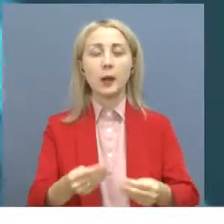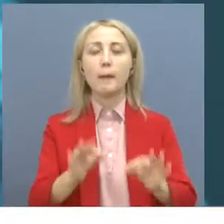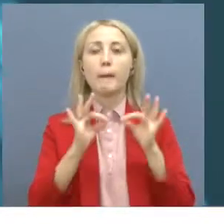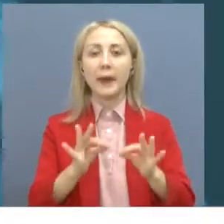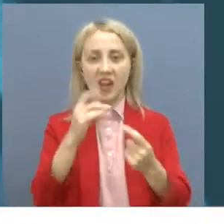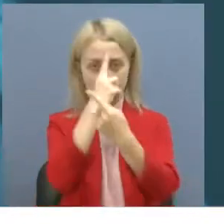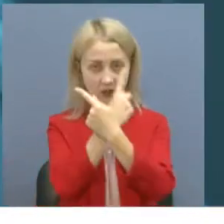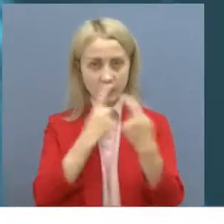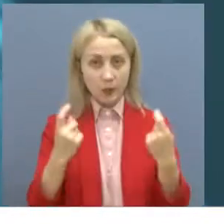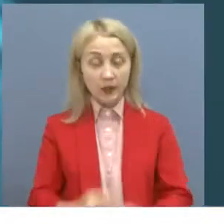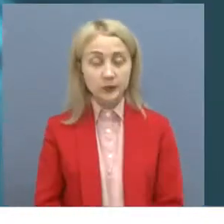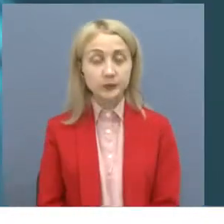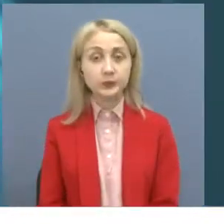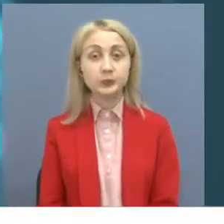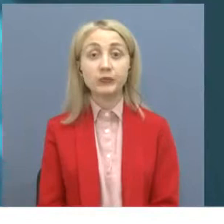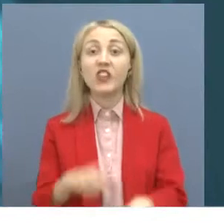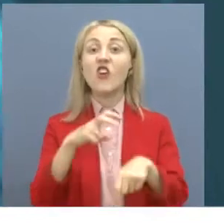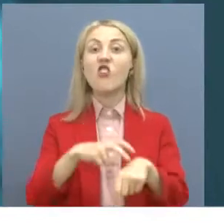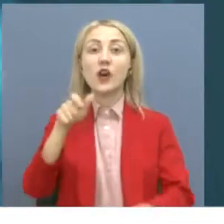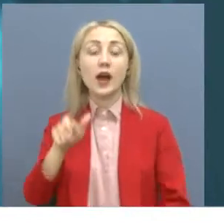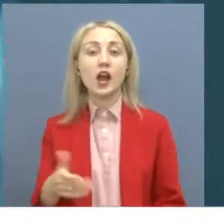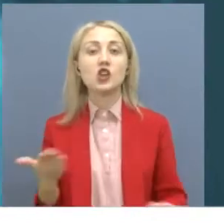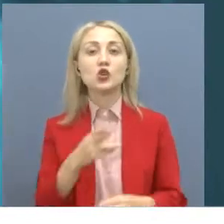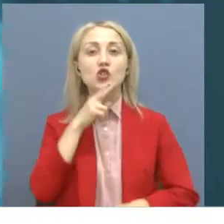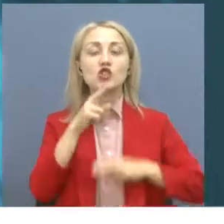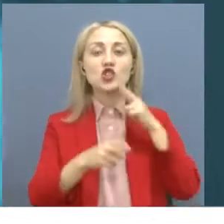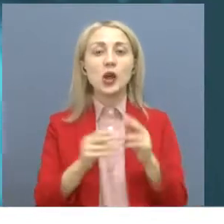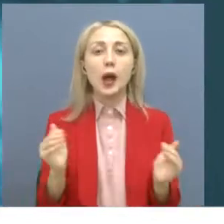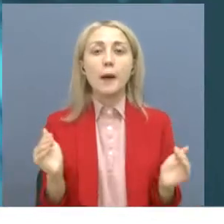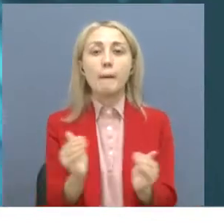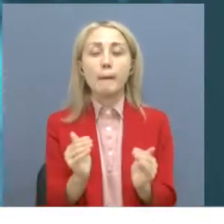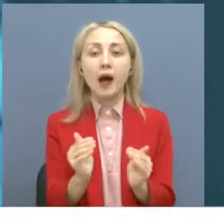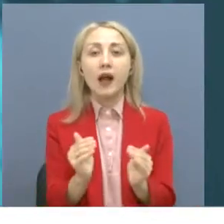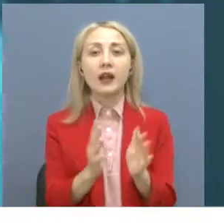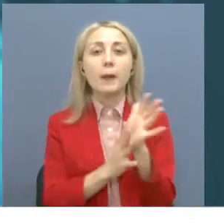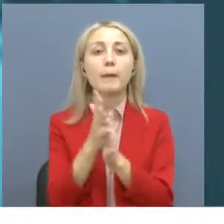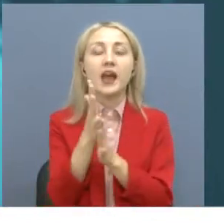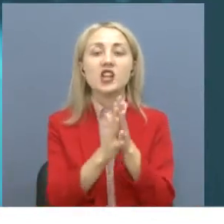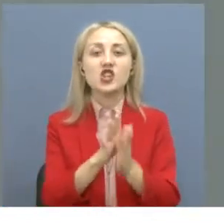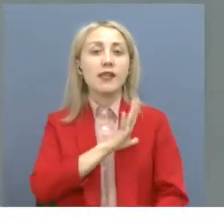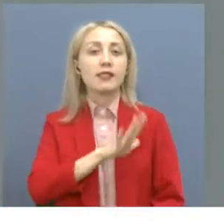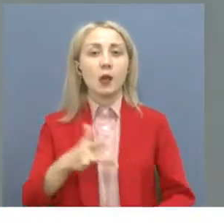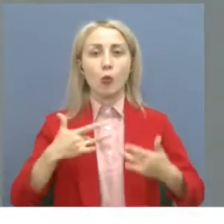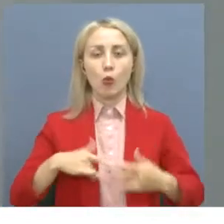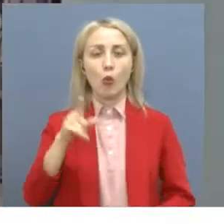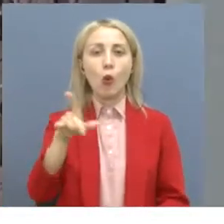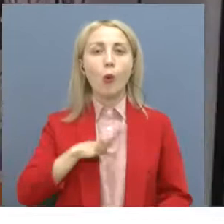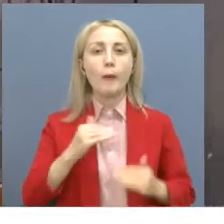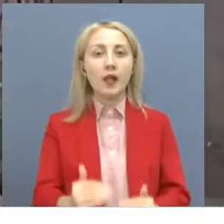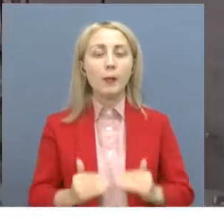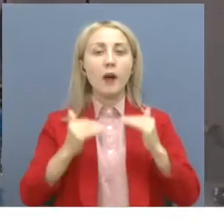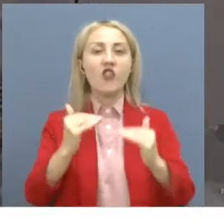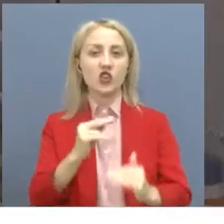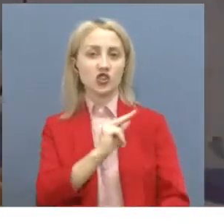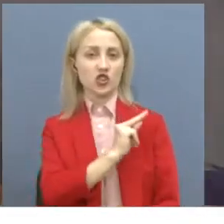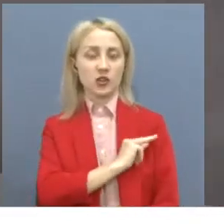шағымданған түркістандық дәрігер жұмыстан қолмаған керісінше, дәрежесі өсіп басқа клиниканың меңгерушісі қызметіне тағайындалған. Жалпы, эпидахуалға